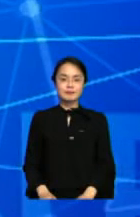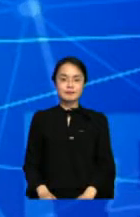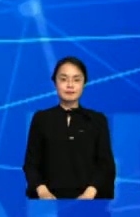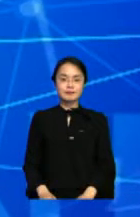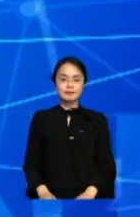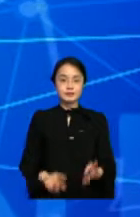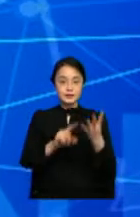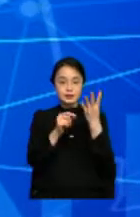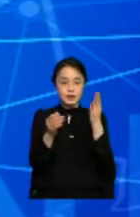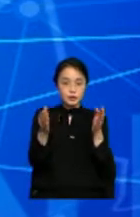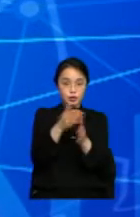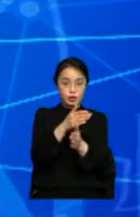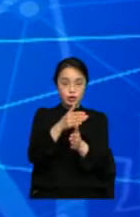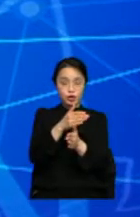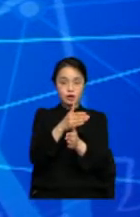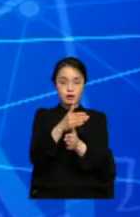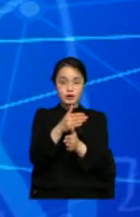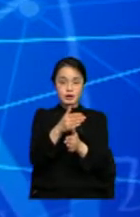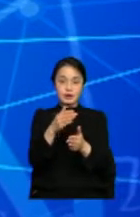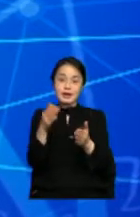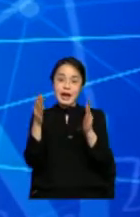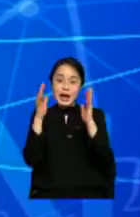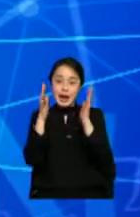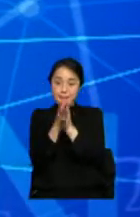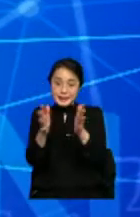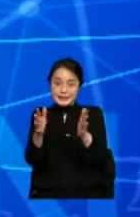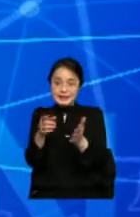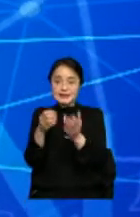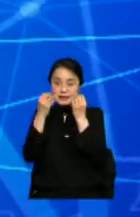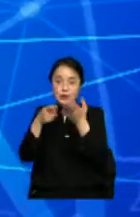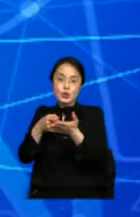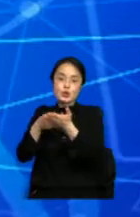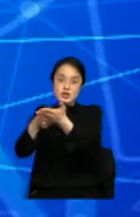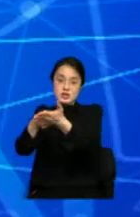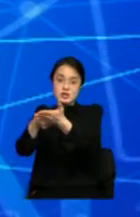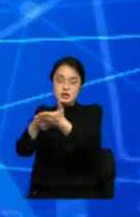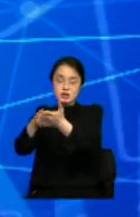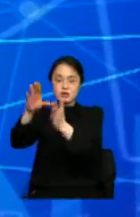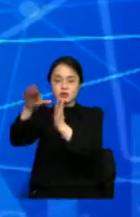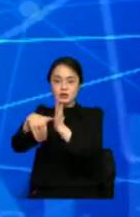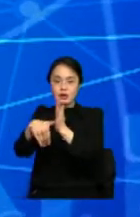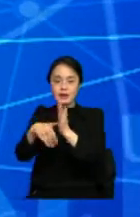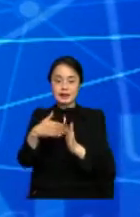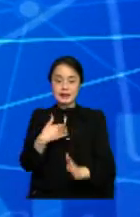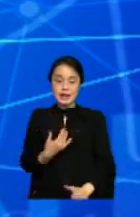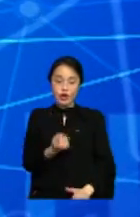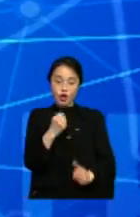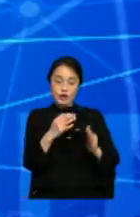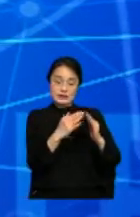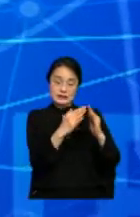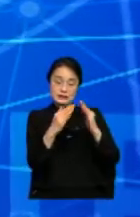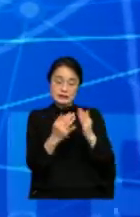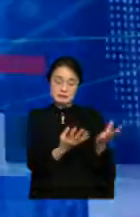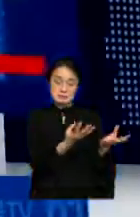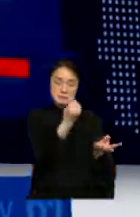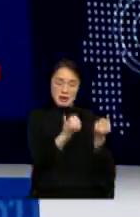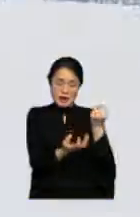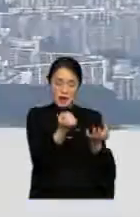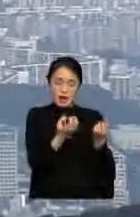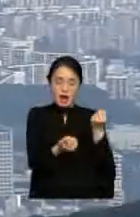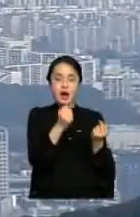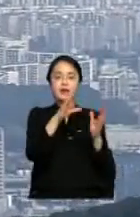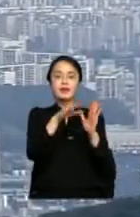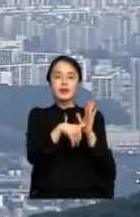이달부터 청약 조정 지역 내 다주택자에 대한 양도소득세 중과 가 시행되면서 서울 아파트 거래가 급감한